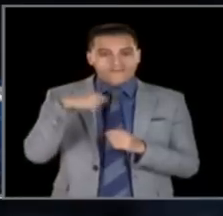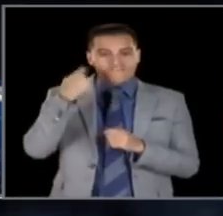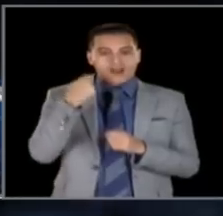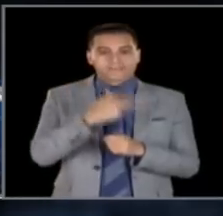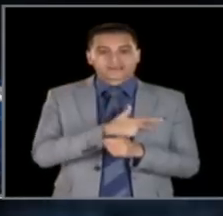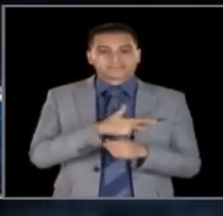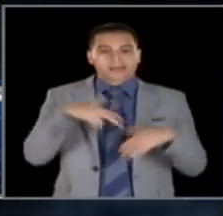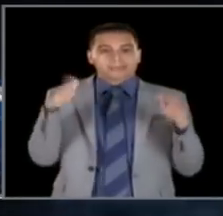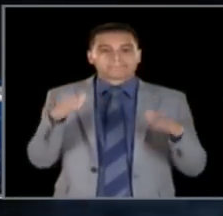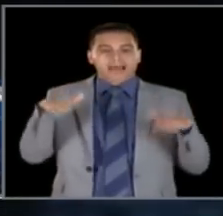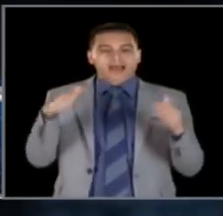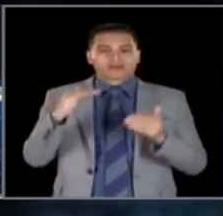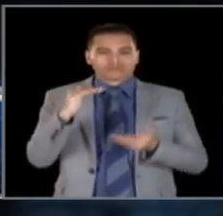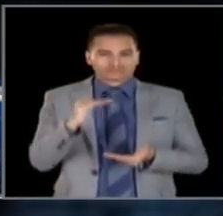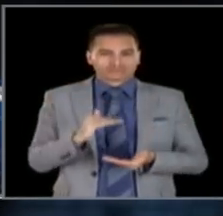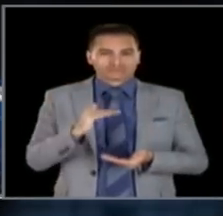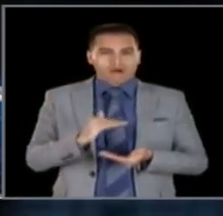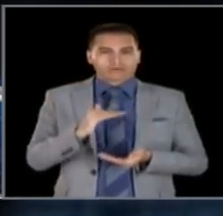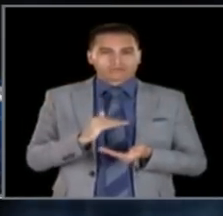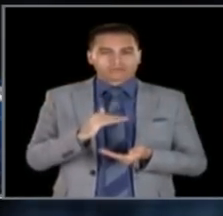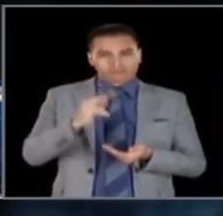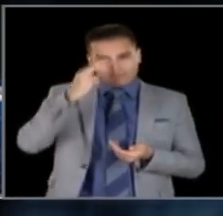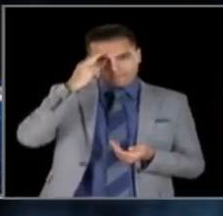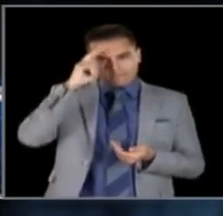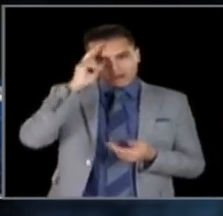من هو مخرج فيلم الملاك الصغير؟